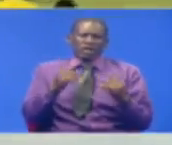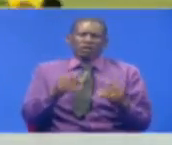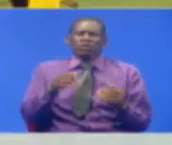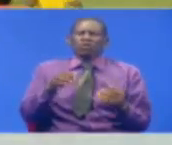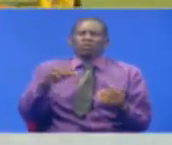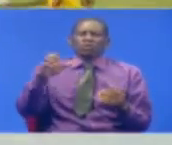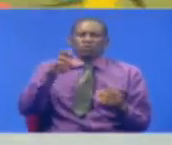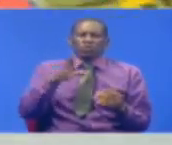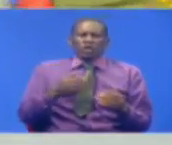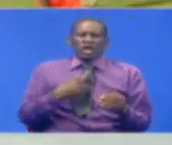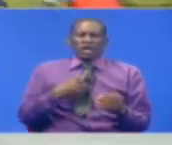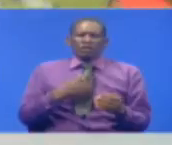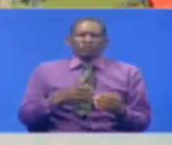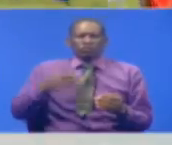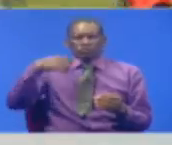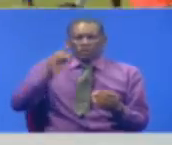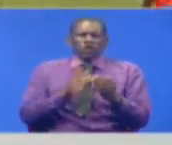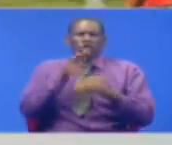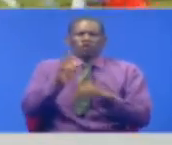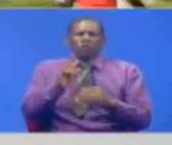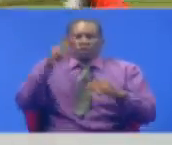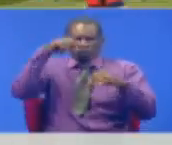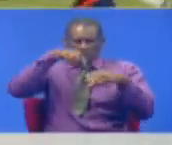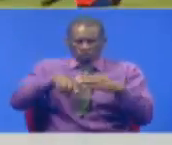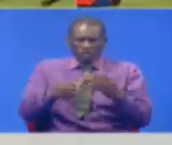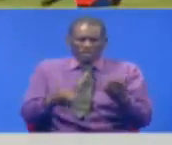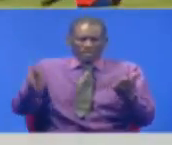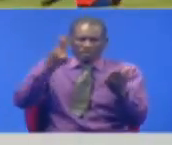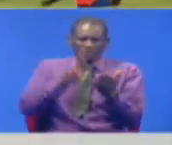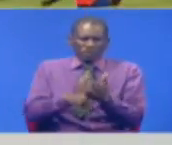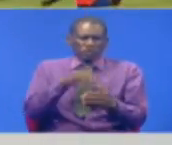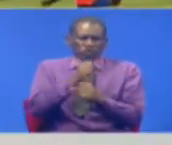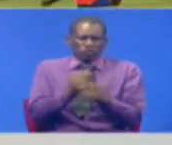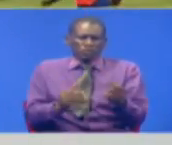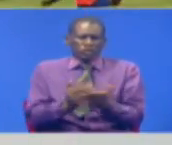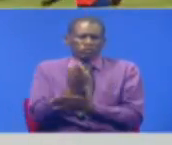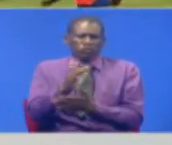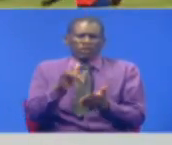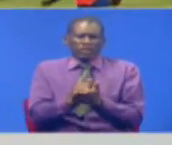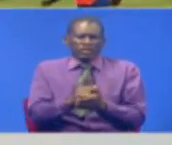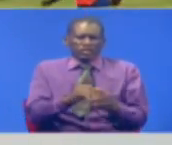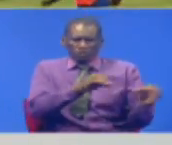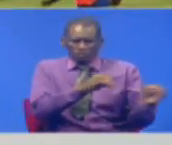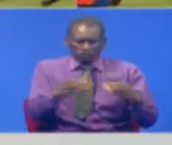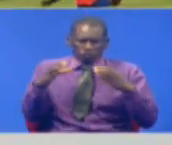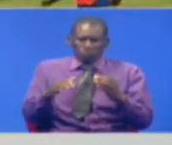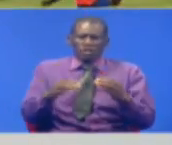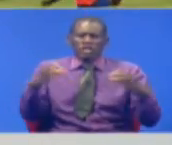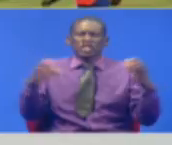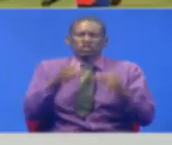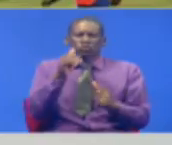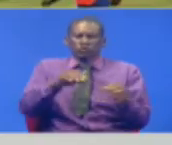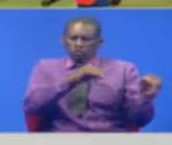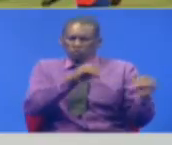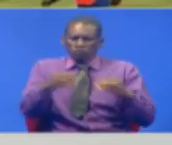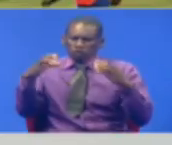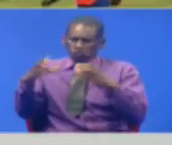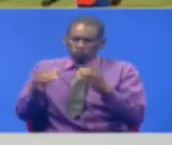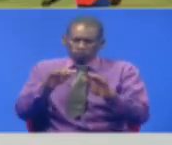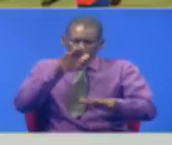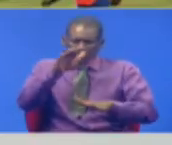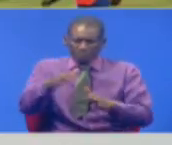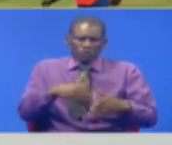zaidi ya bao moja katika mechi ya marudiano ili kujihakikishia nafasi katika awamu ya makundi. Timu itakayofuzu kwa awamu ya makundi itapokea